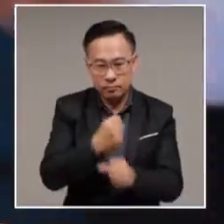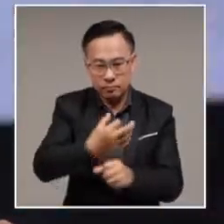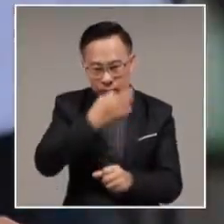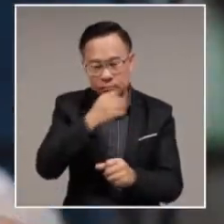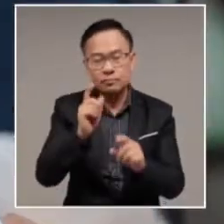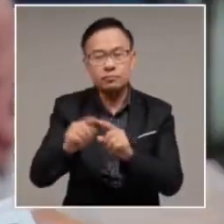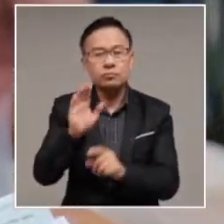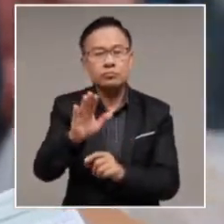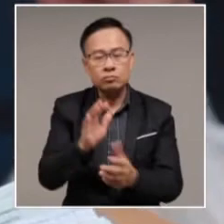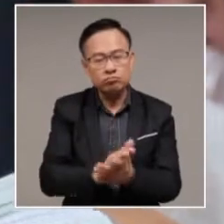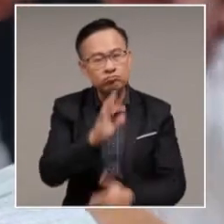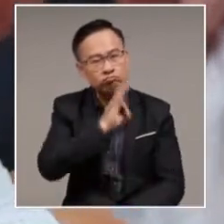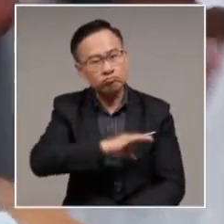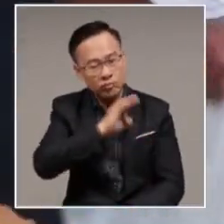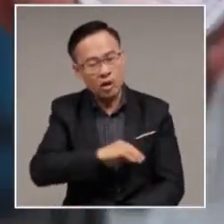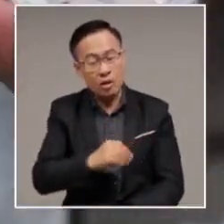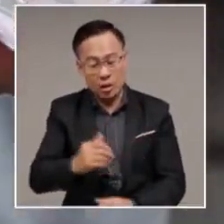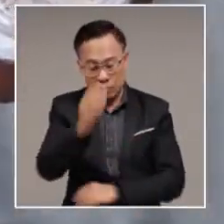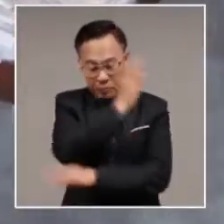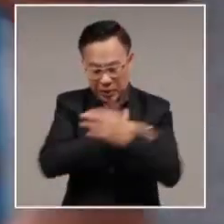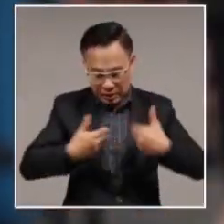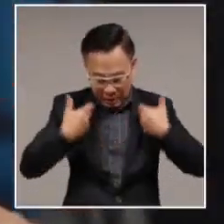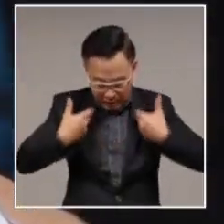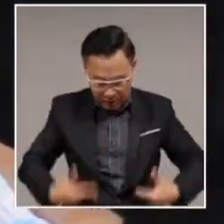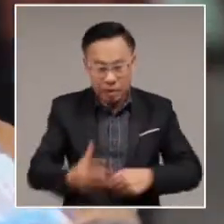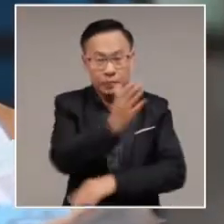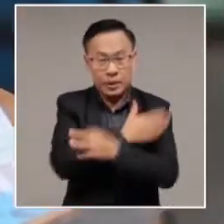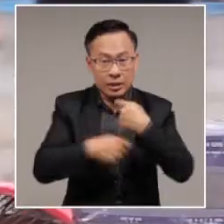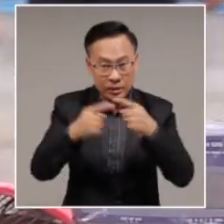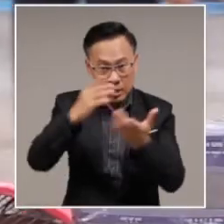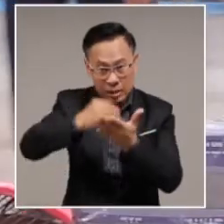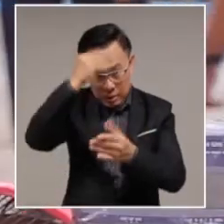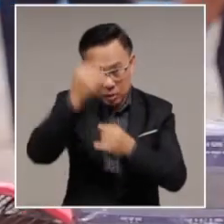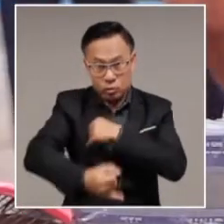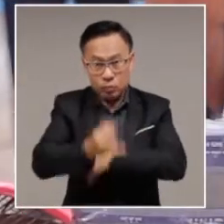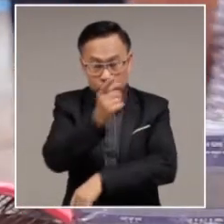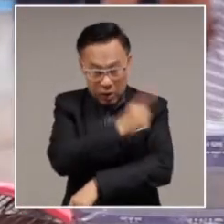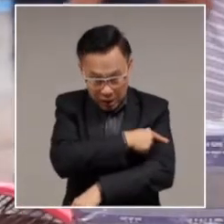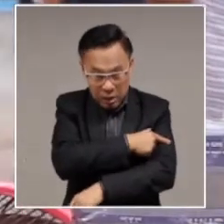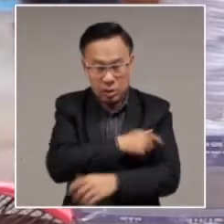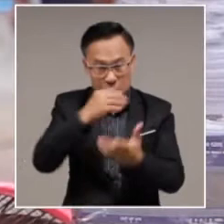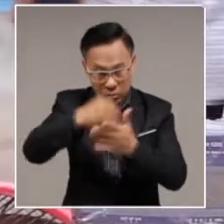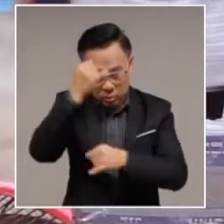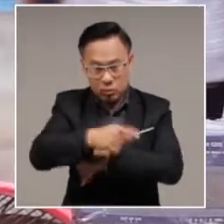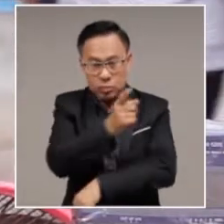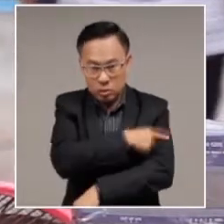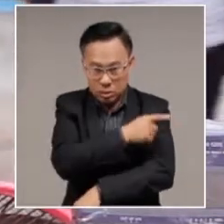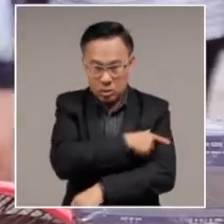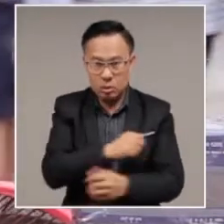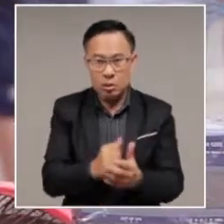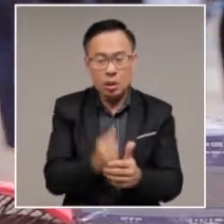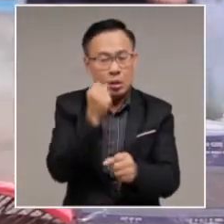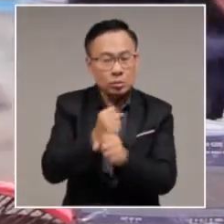นเก่งอะประทับใจที่ว่าเขาร่างกายไม่สมบูรณ์แต่เขาก็เรียนจบมาสูงนะใช่ไหมแล้ว